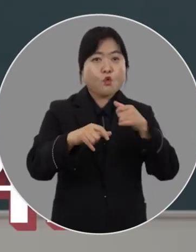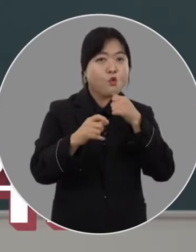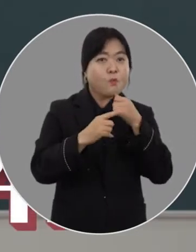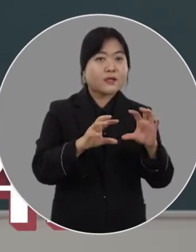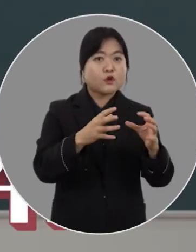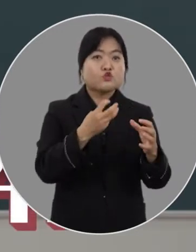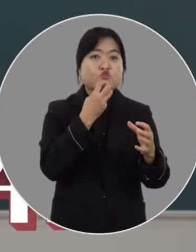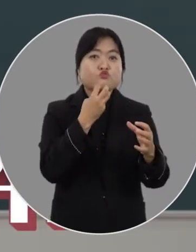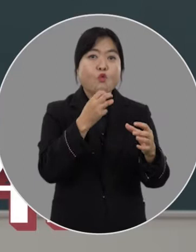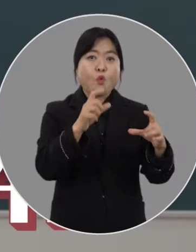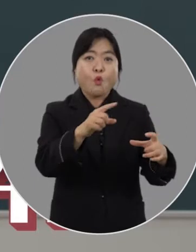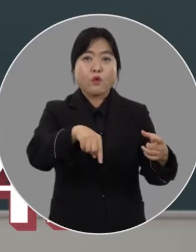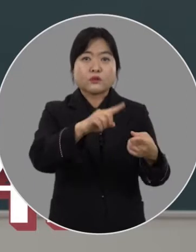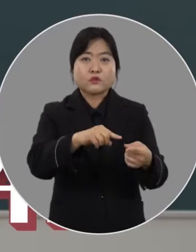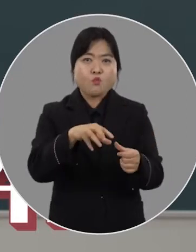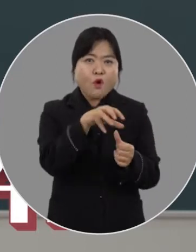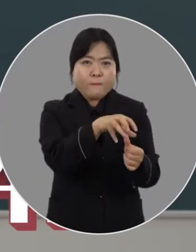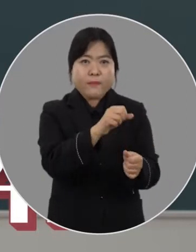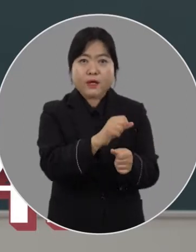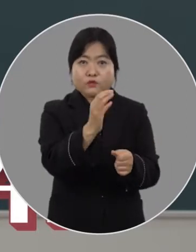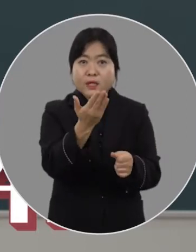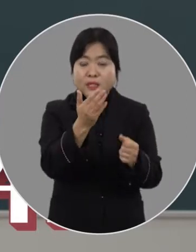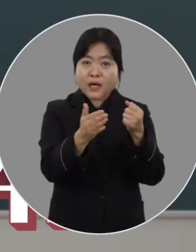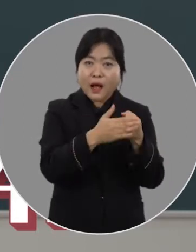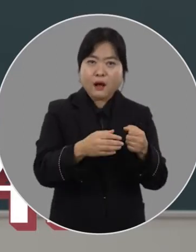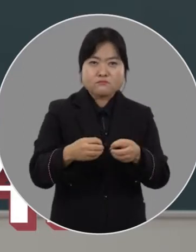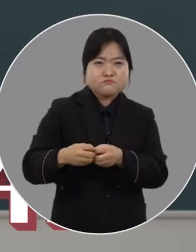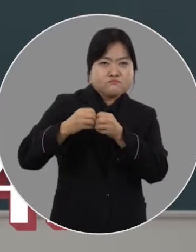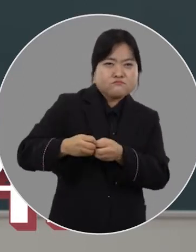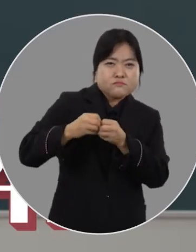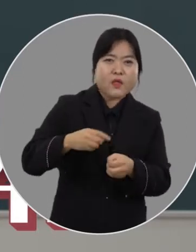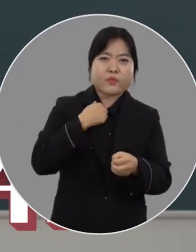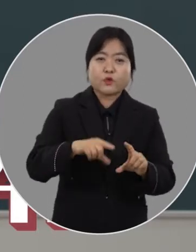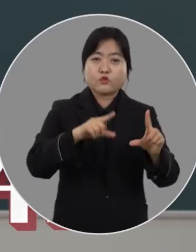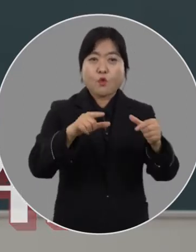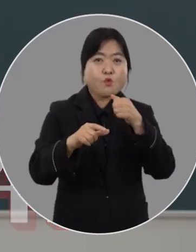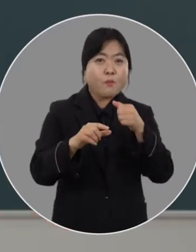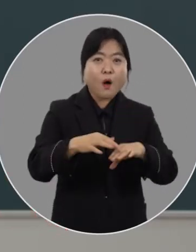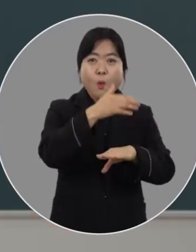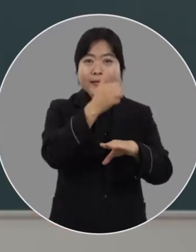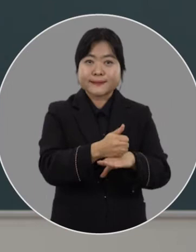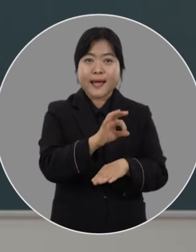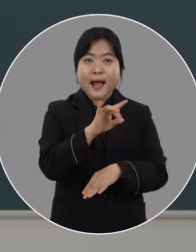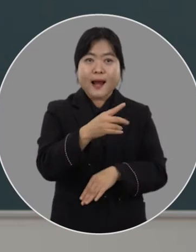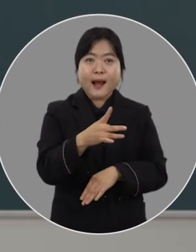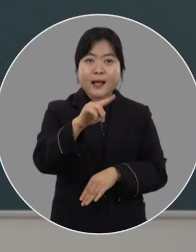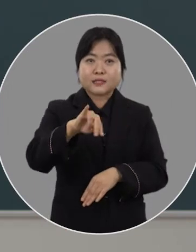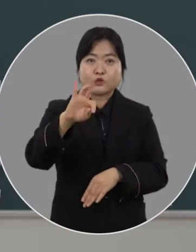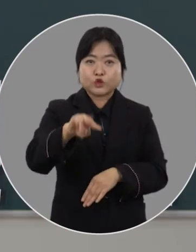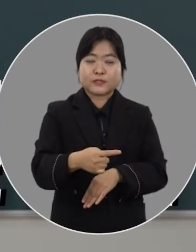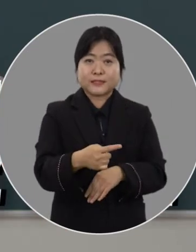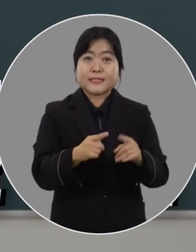되자 여태까지는 굉장히 알력 관계를 맺고 있었던 동로마 제국의 황제 알렉시우스